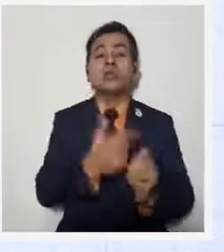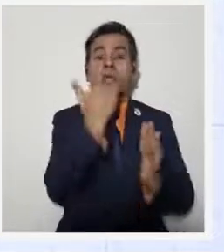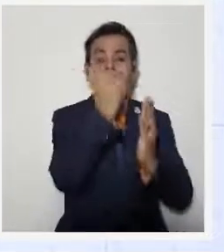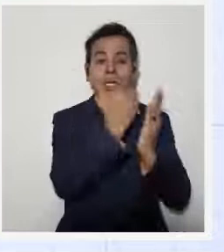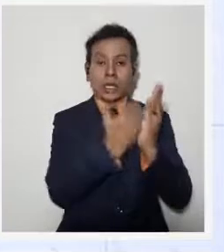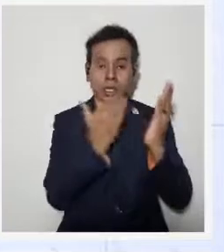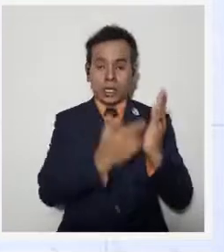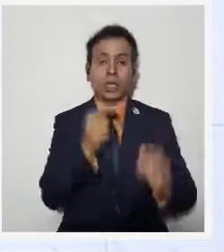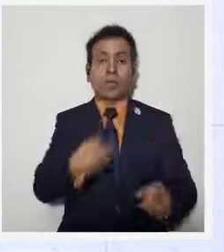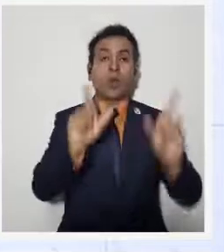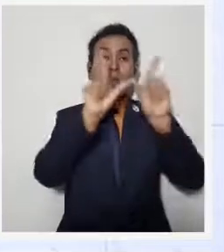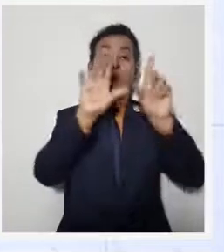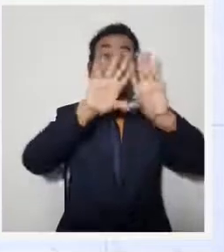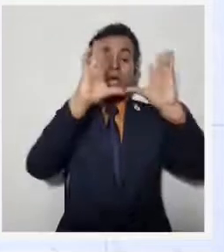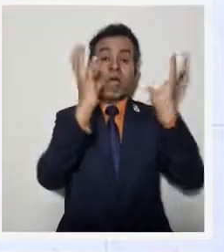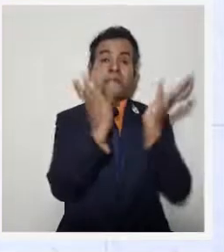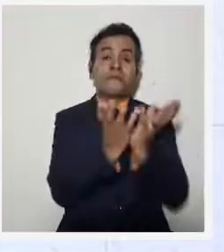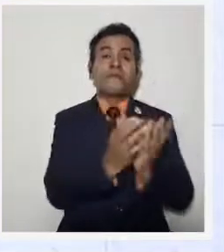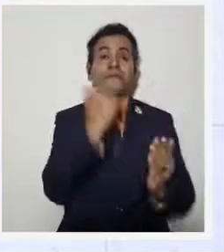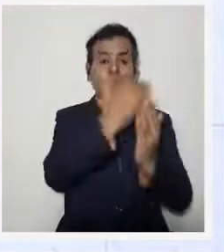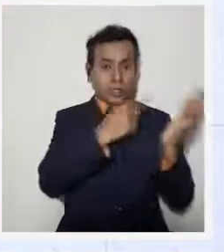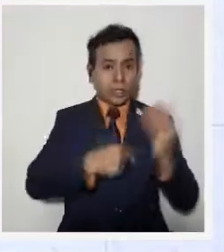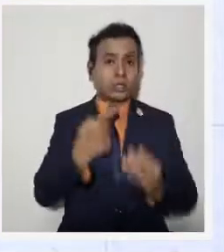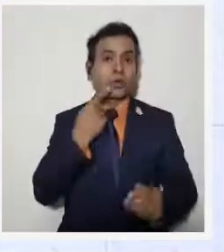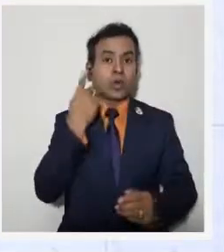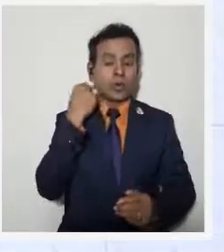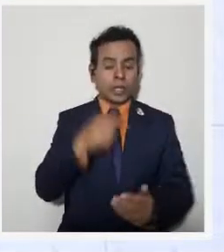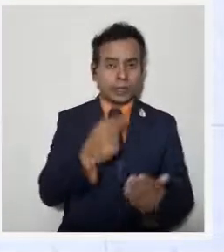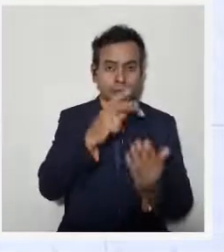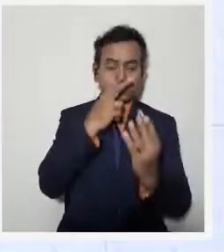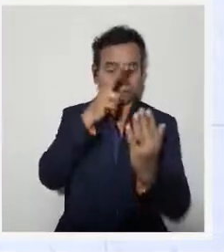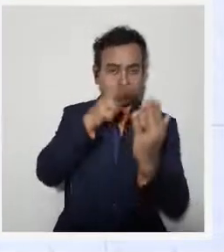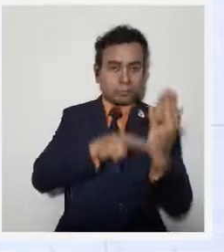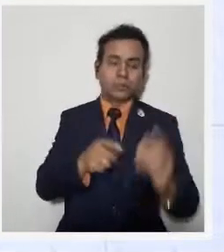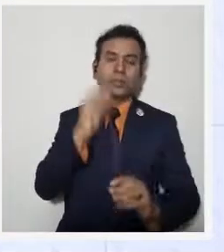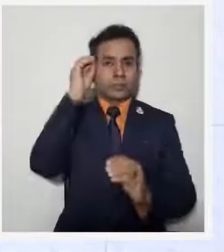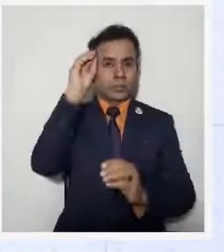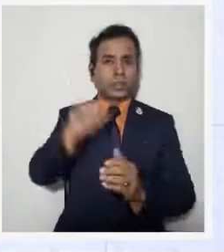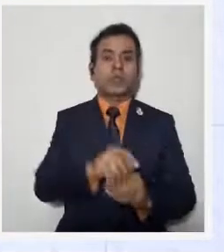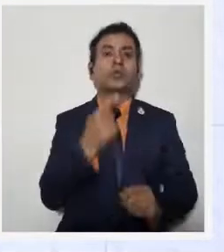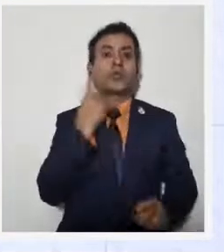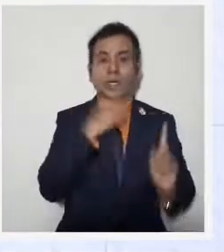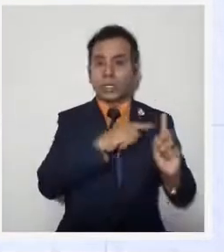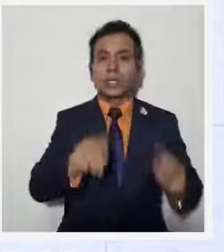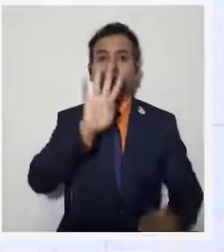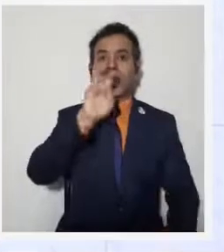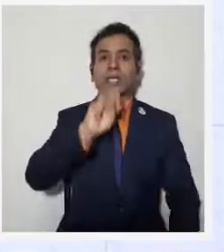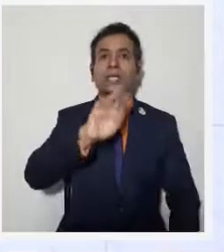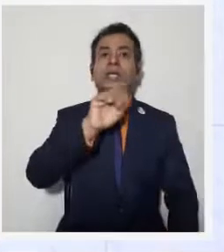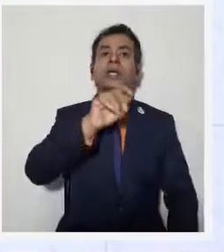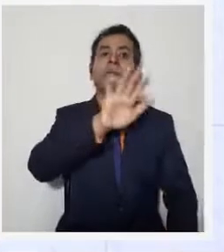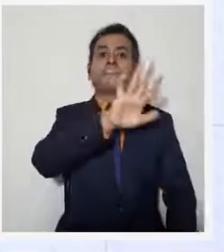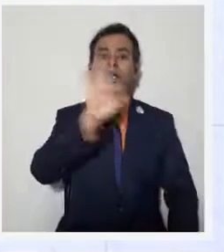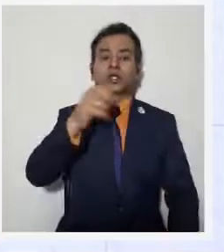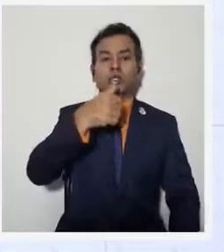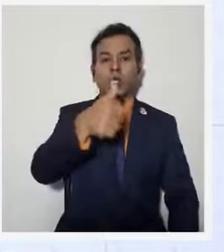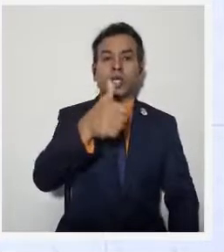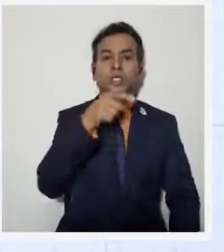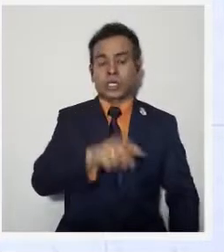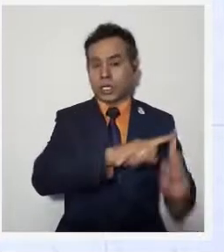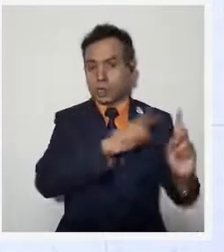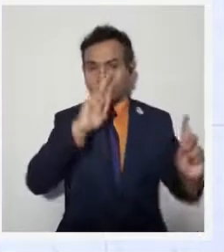সামনে তুলে ধরলাম। আমরা দক্ষিণ পূর্ব এশিয়া কোভিড-19 পরিস্থিতি যা সংগ্রহ করেছি বিশ্ব স্বাস্থ্য সংস্থা সিচুয়েশন রিপোর্ট 10 মে